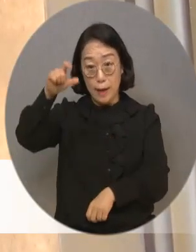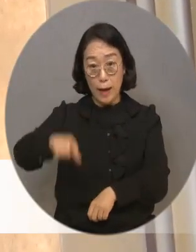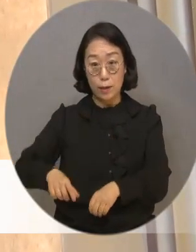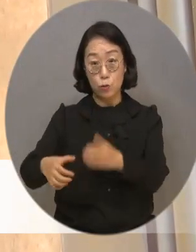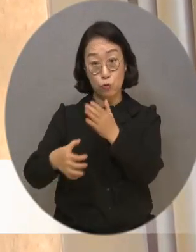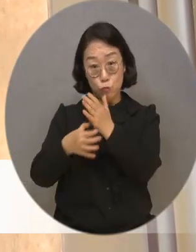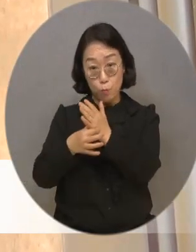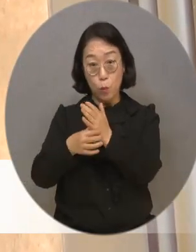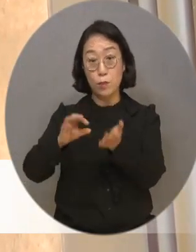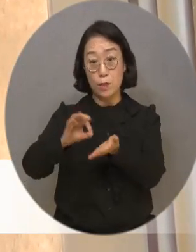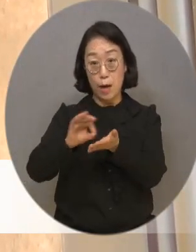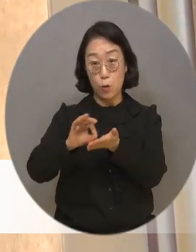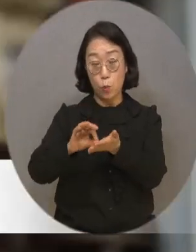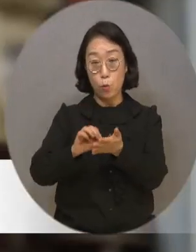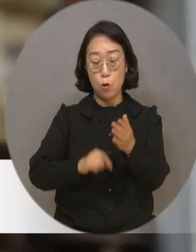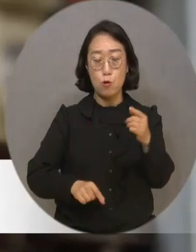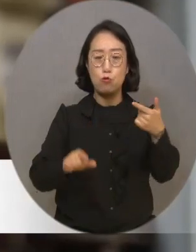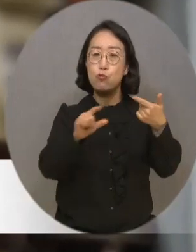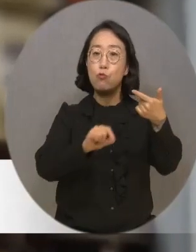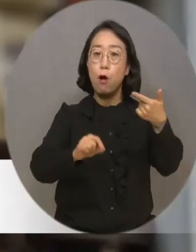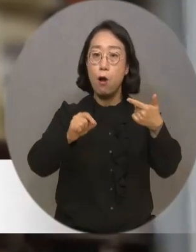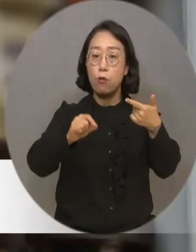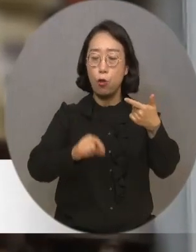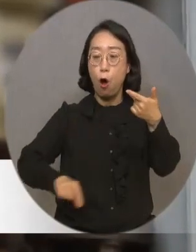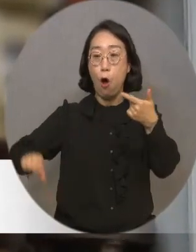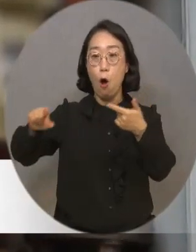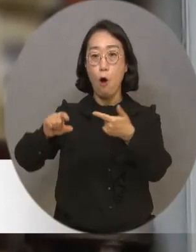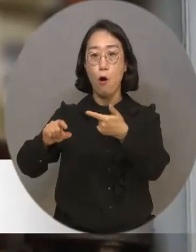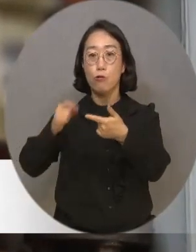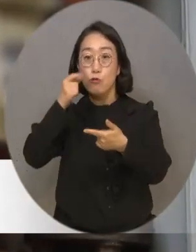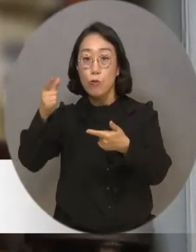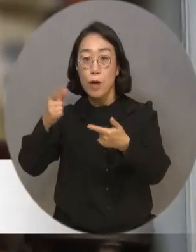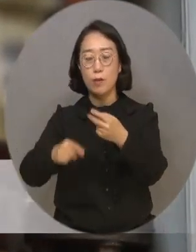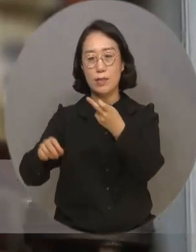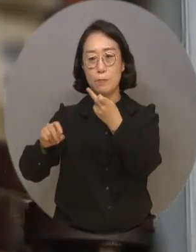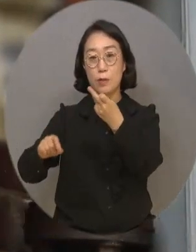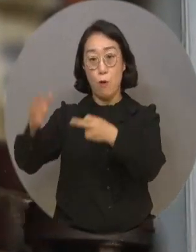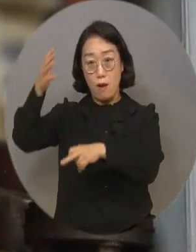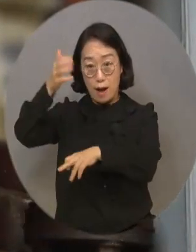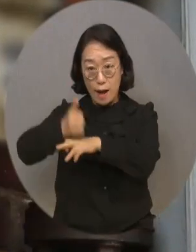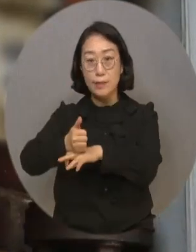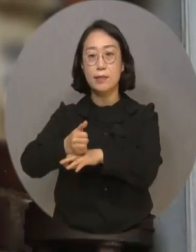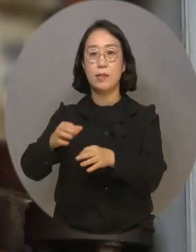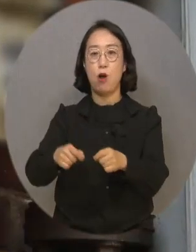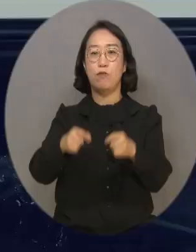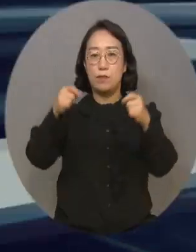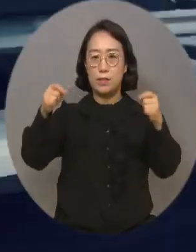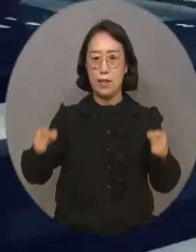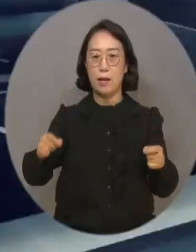6월 30일부터 12월 31일까지 6개월 연장해 실효성을 높입니다.